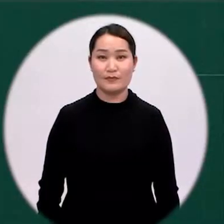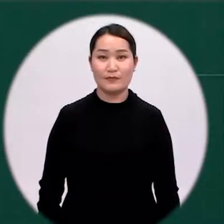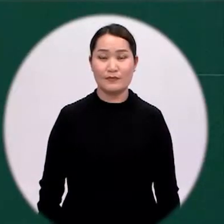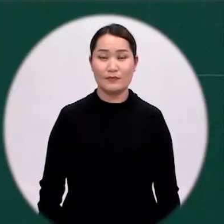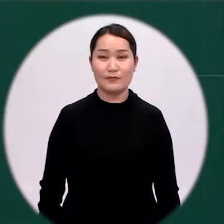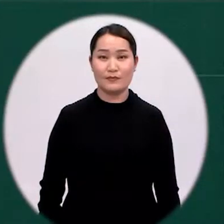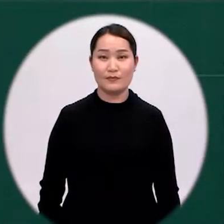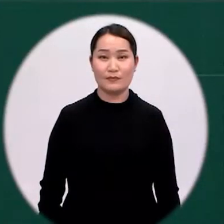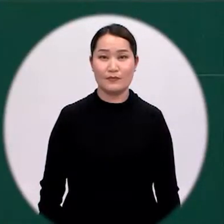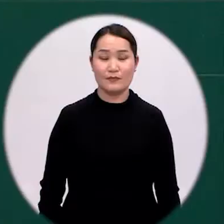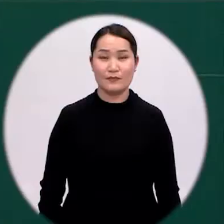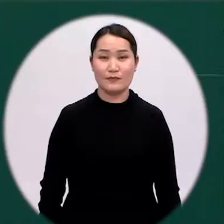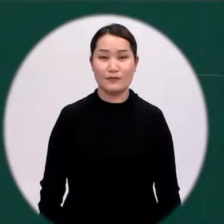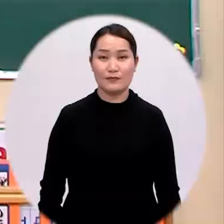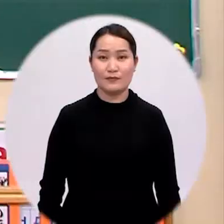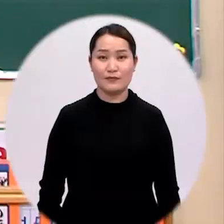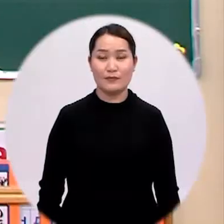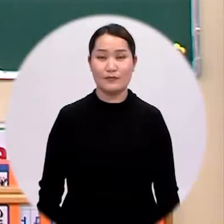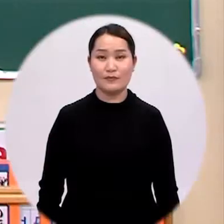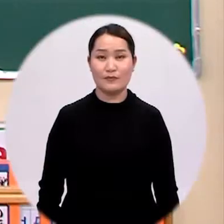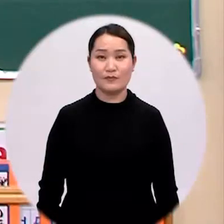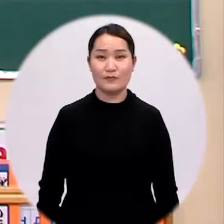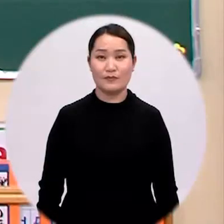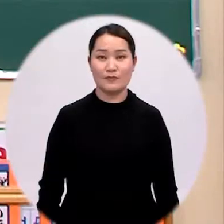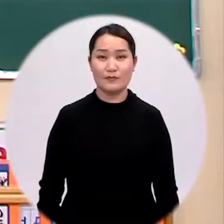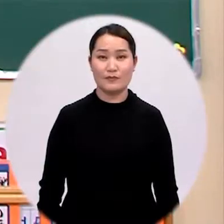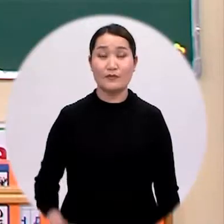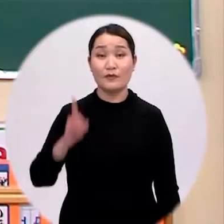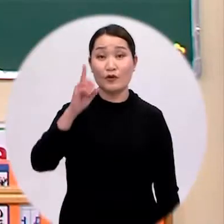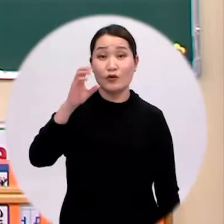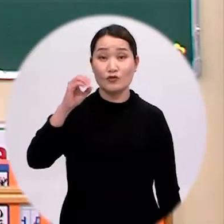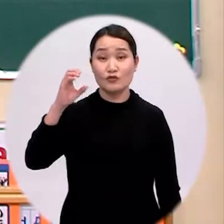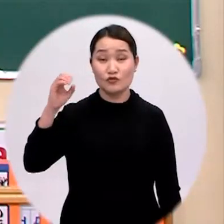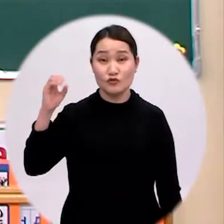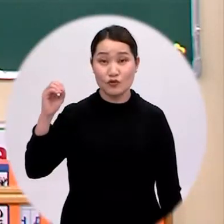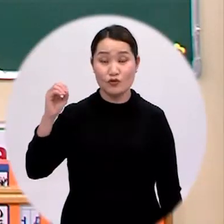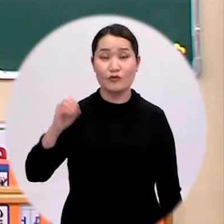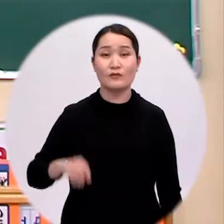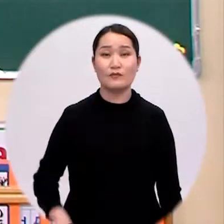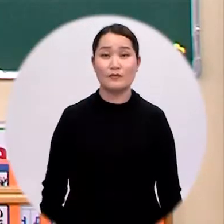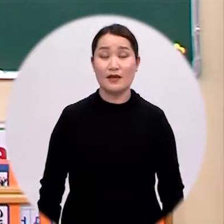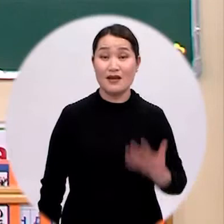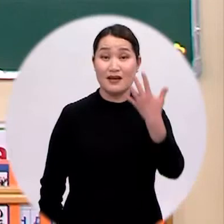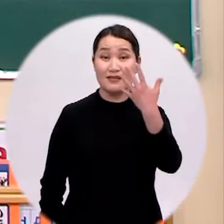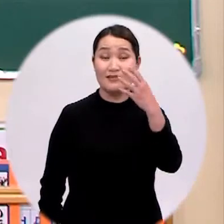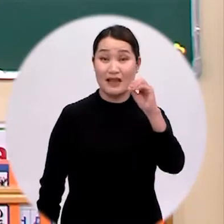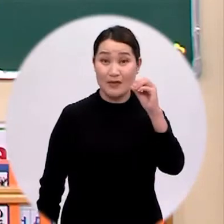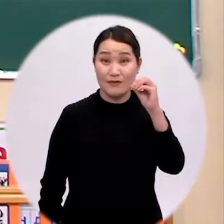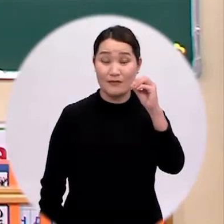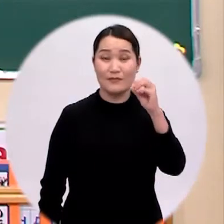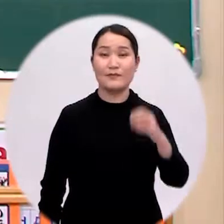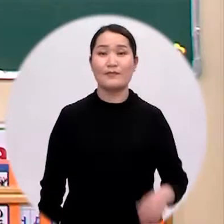бага мөнгнүүд байх нь вэ. За, багш нь 100-ийн эсрэг талд нь 50 төгрөгийг